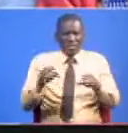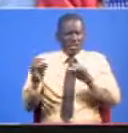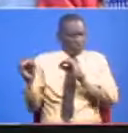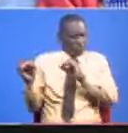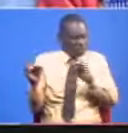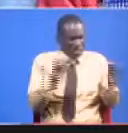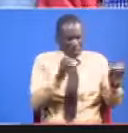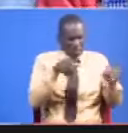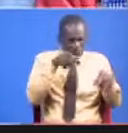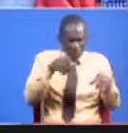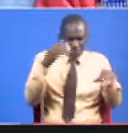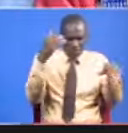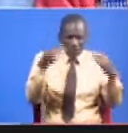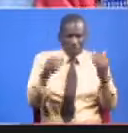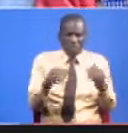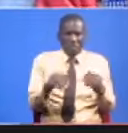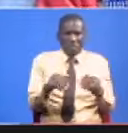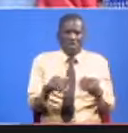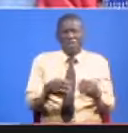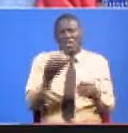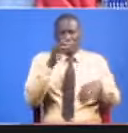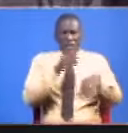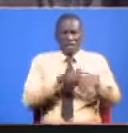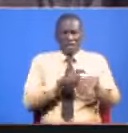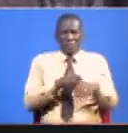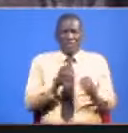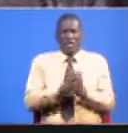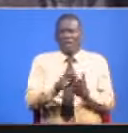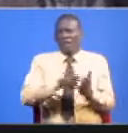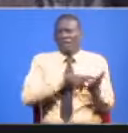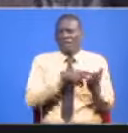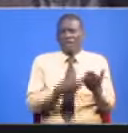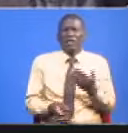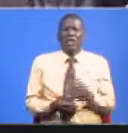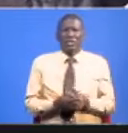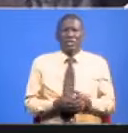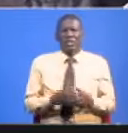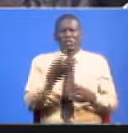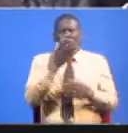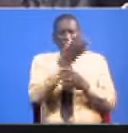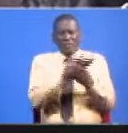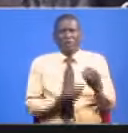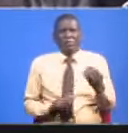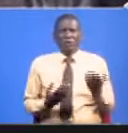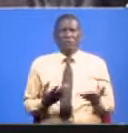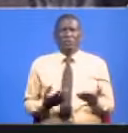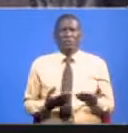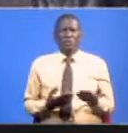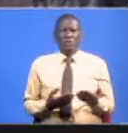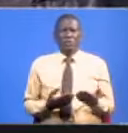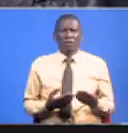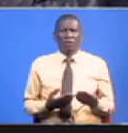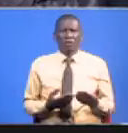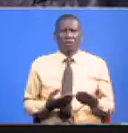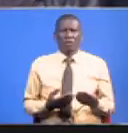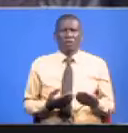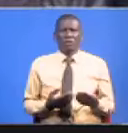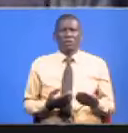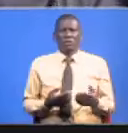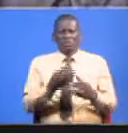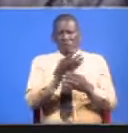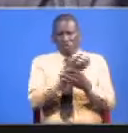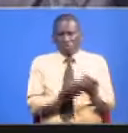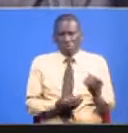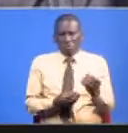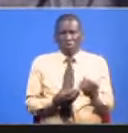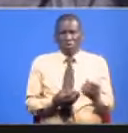from the this university 3 times, and it failed. All to our disappointment, we haven't even stepped in